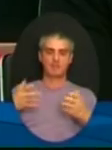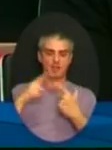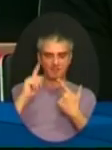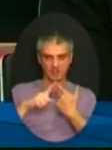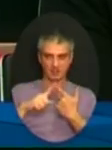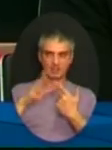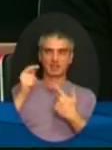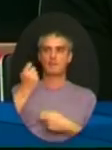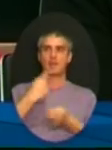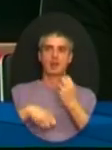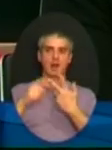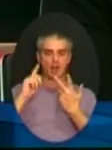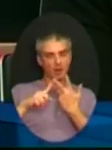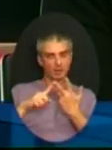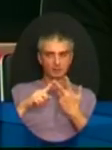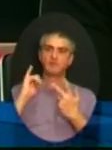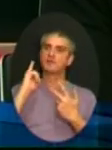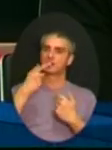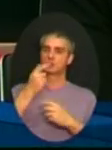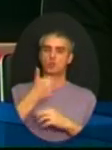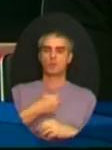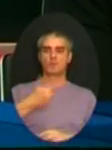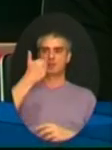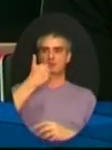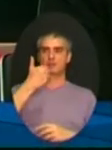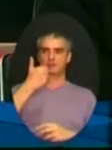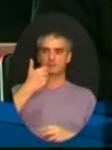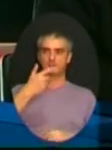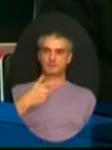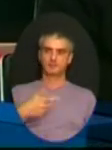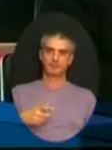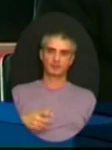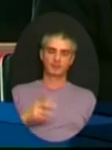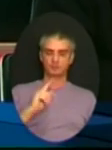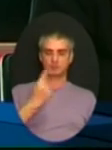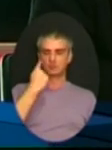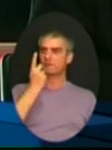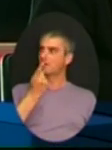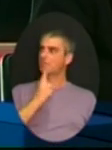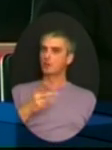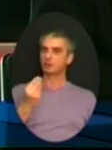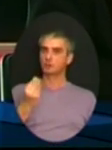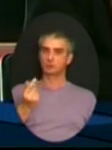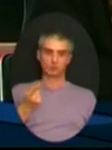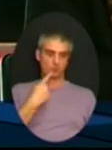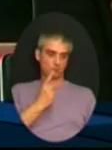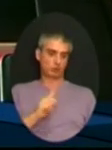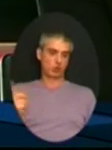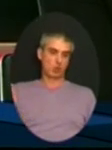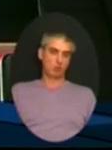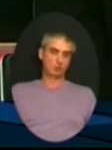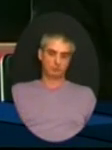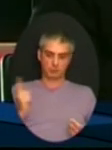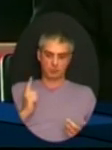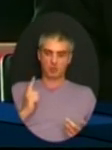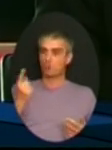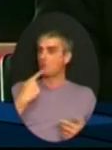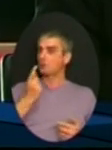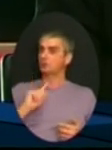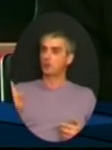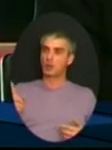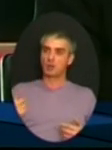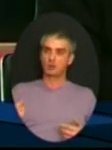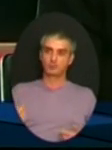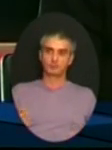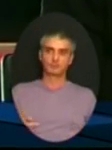החברתית, גם ברמה הכלכלית, הוא בהחלט מנהיג יוצא דופן. ומיליון שקל מתנות? אבל הוא אומר שזה לא. אז בואו נראה, הוא אומר שזה לא. הוא